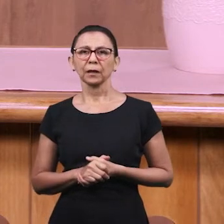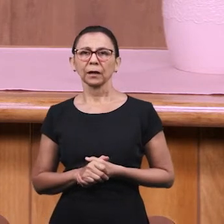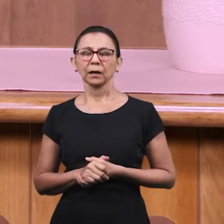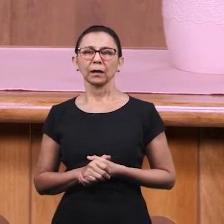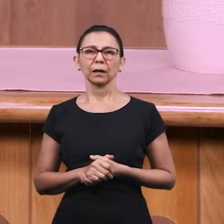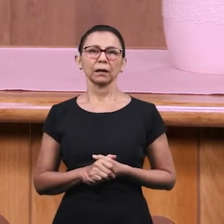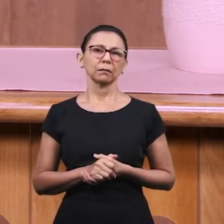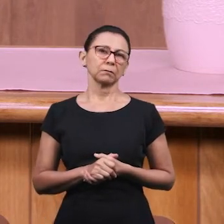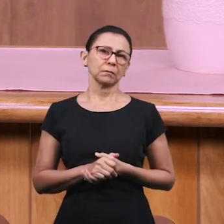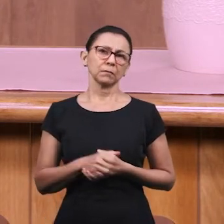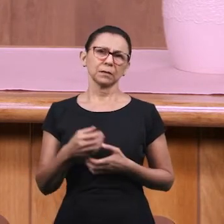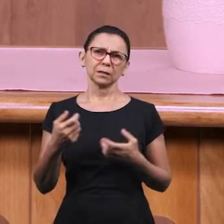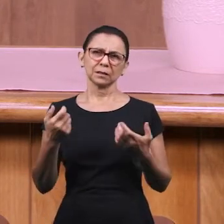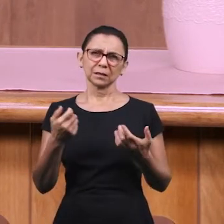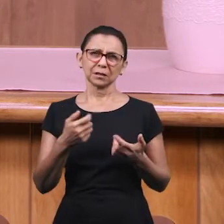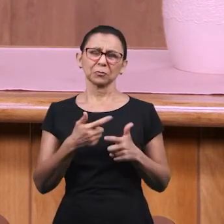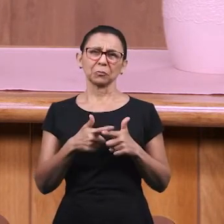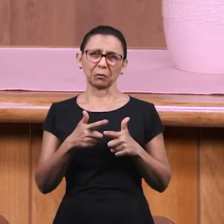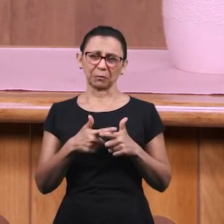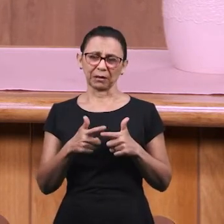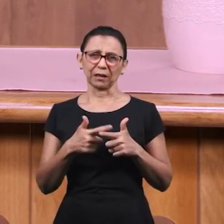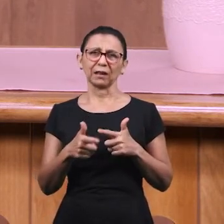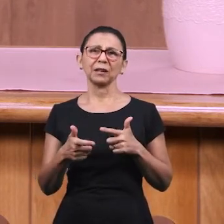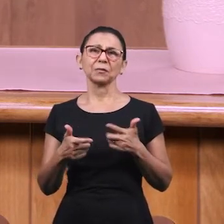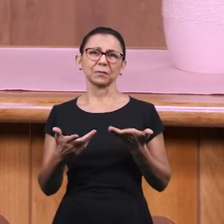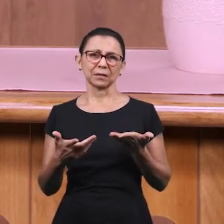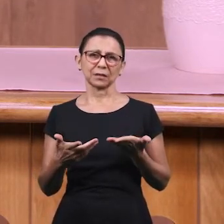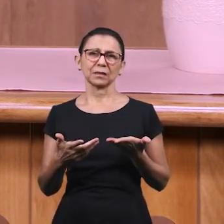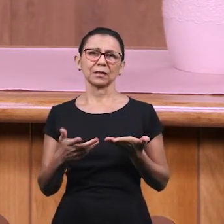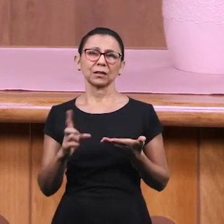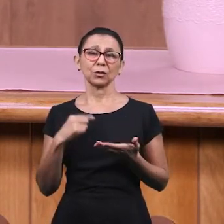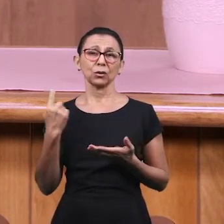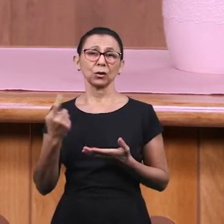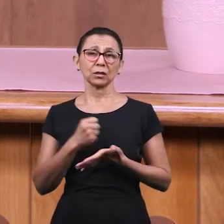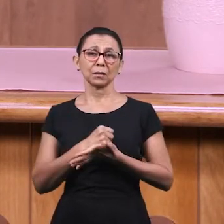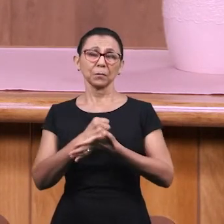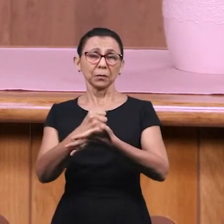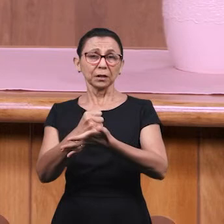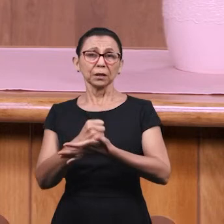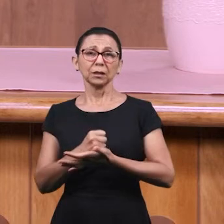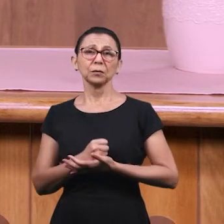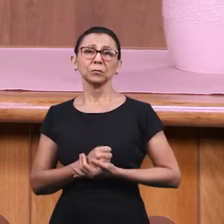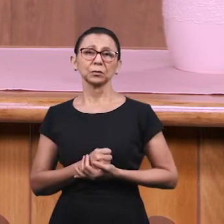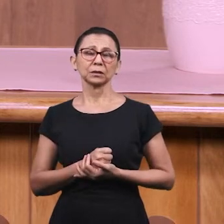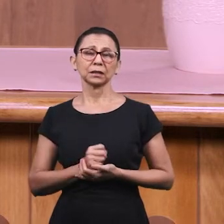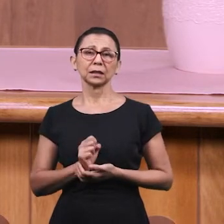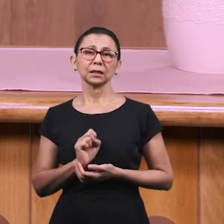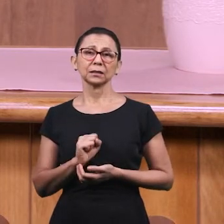воспользоваться в любой момент дня и ночи.